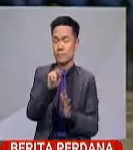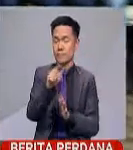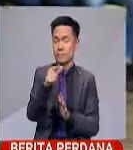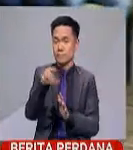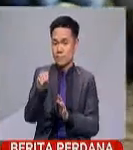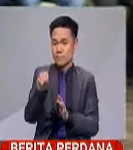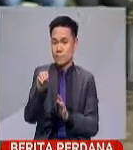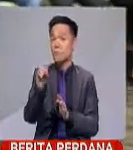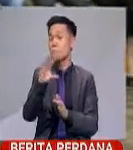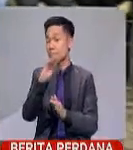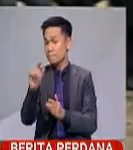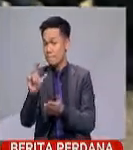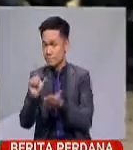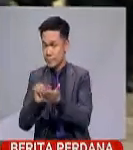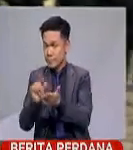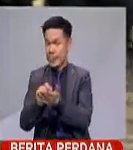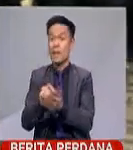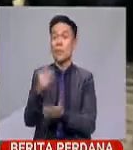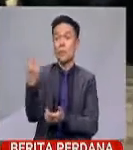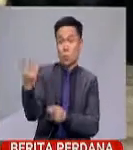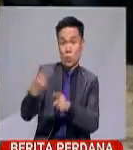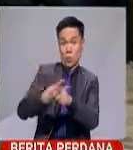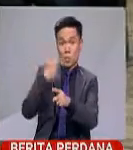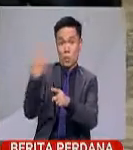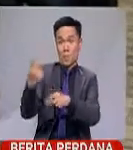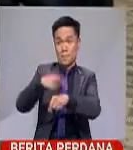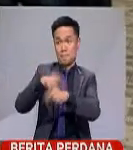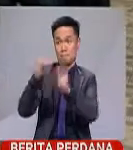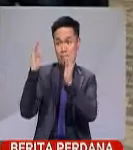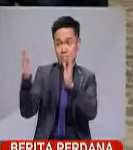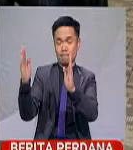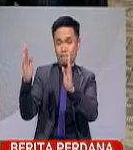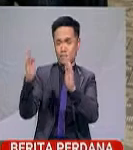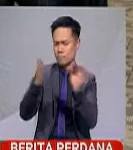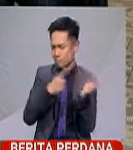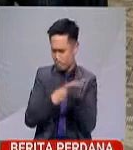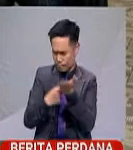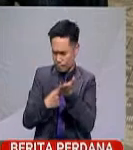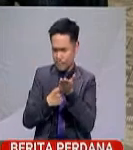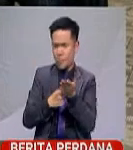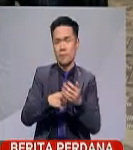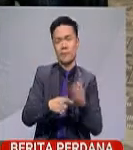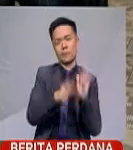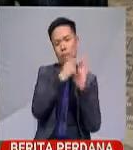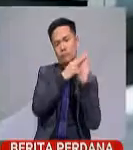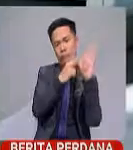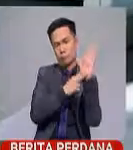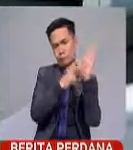Jawatankuasa itu mempunyai tempoh 2 bulan bagi membincang dan menyediakan rang undang-undang berkaitan.